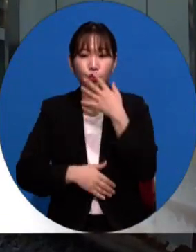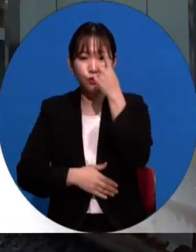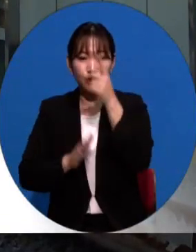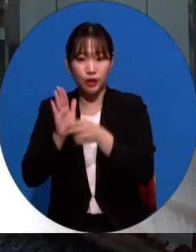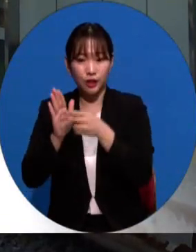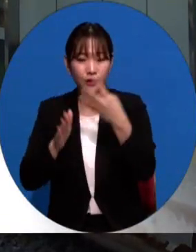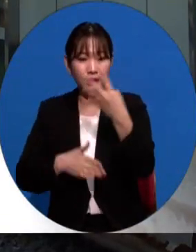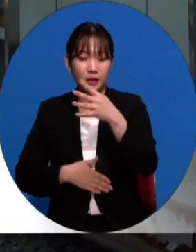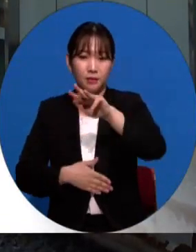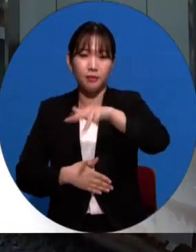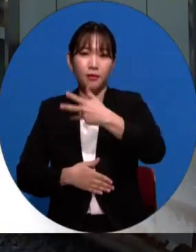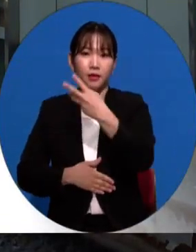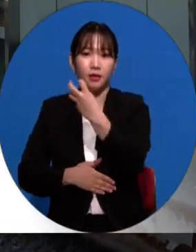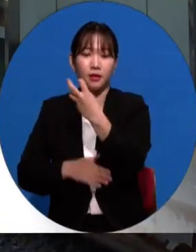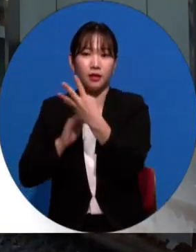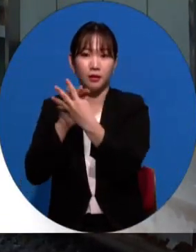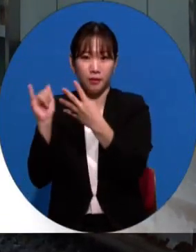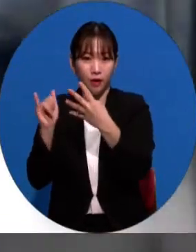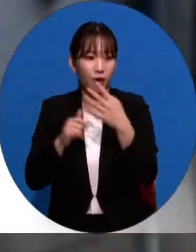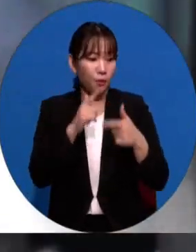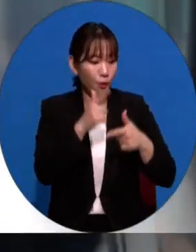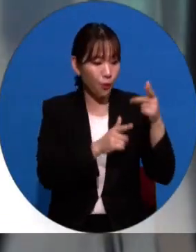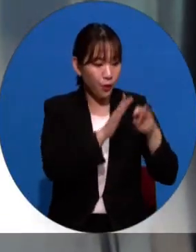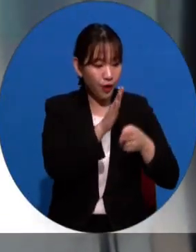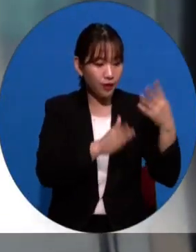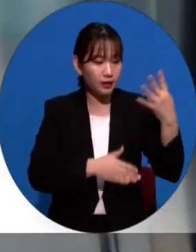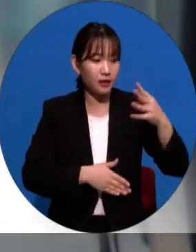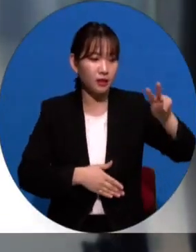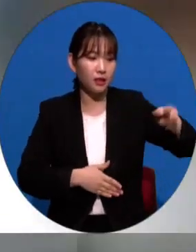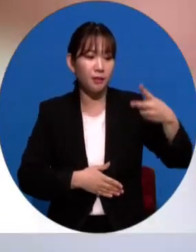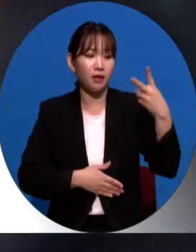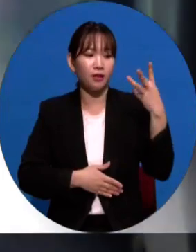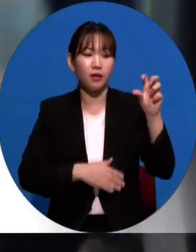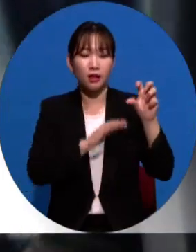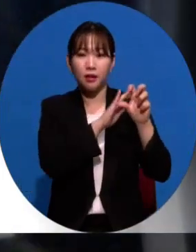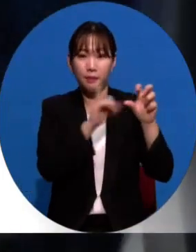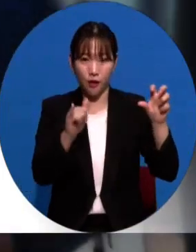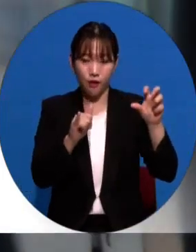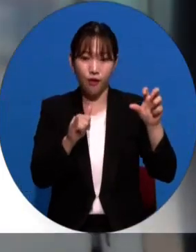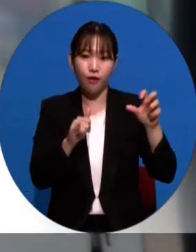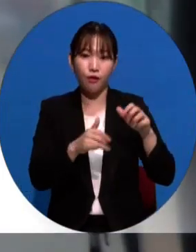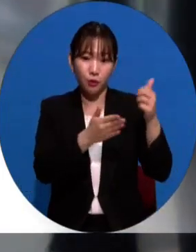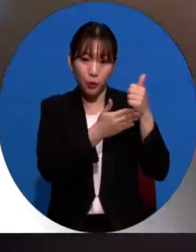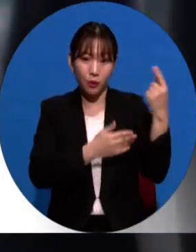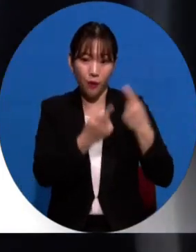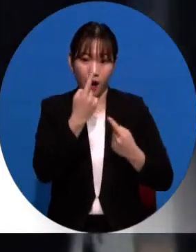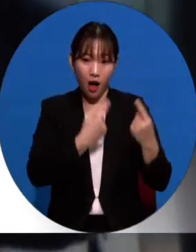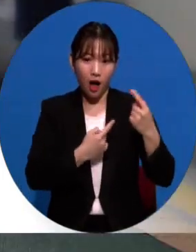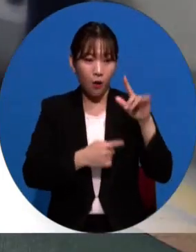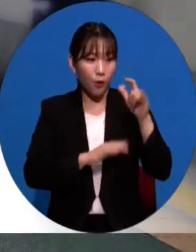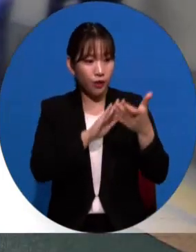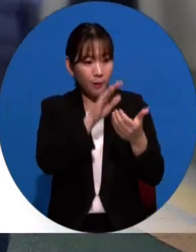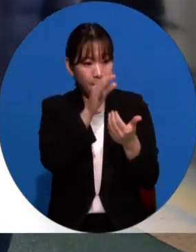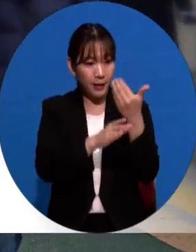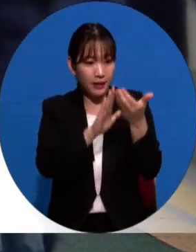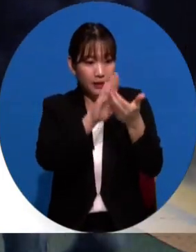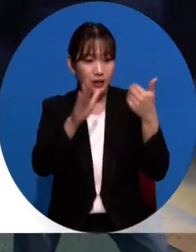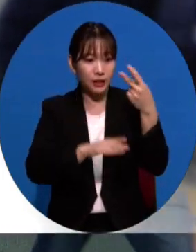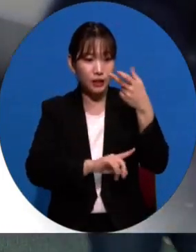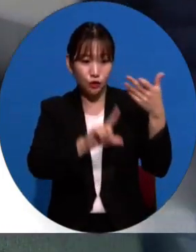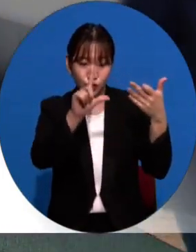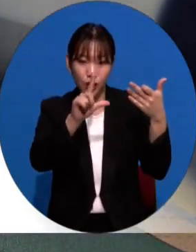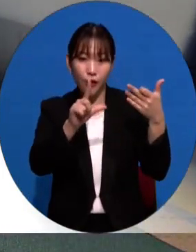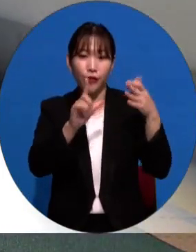순천역 4800 34명 목포역 4200 35명 등으로 코로나19 이전에 2019년